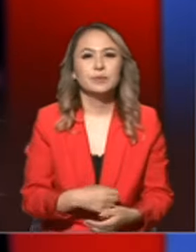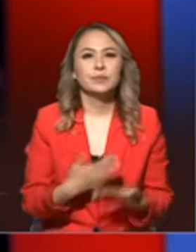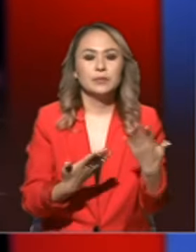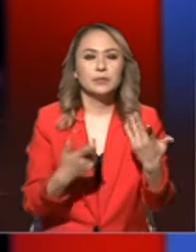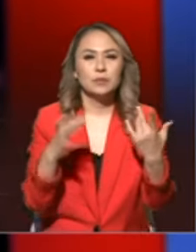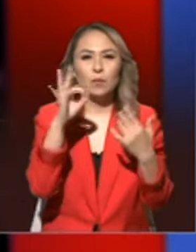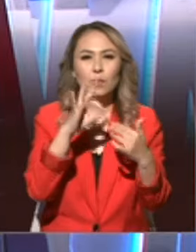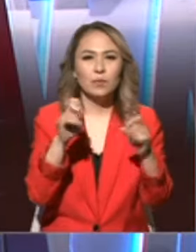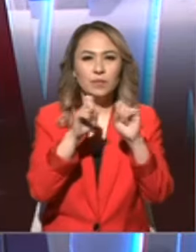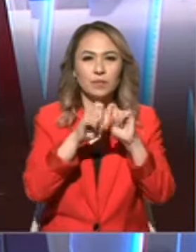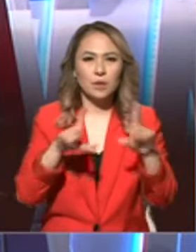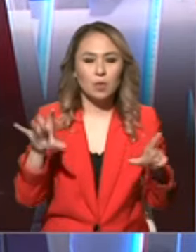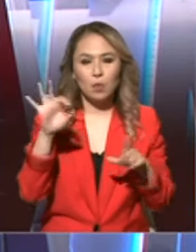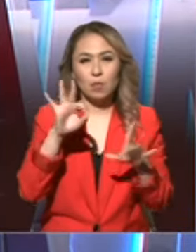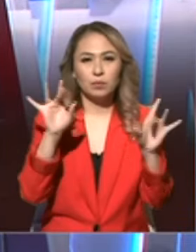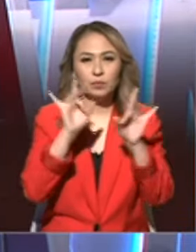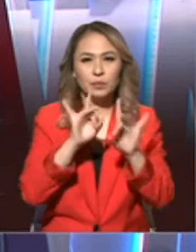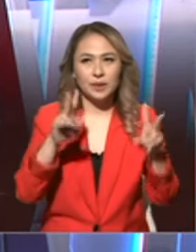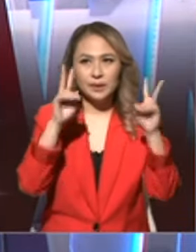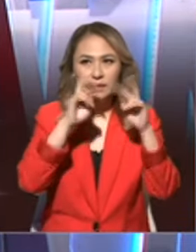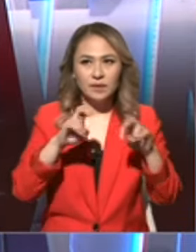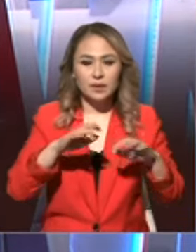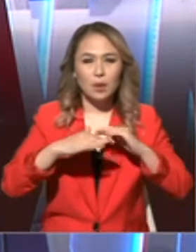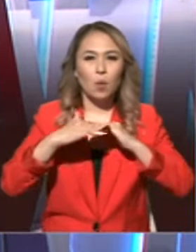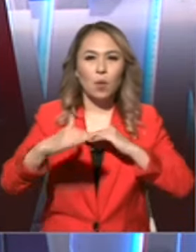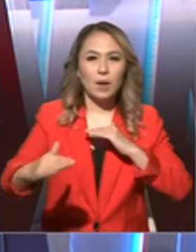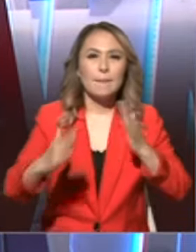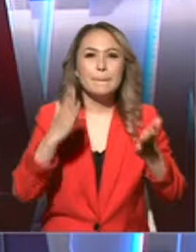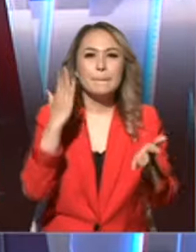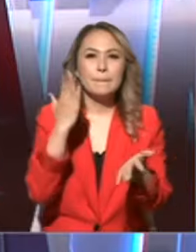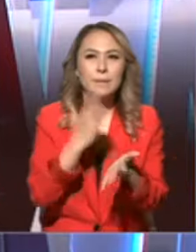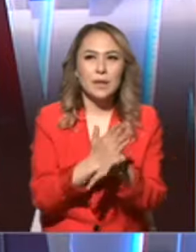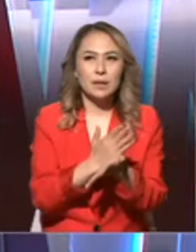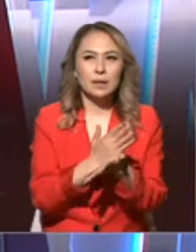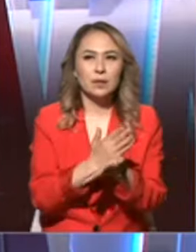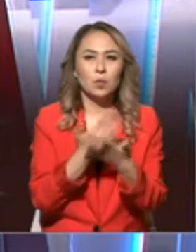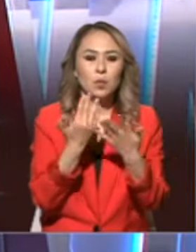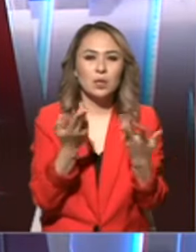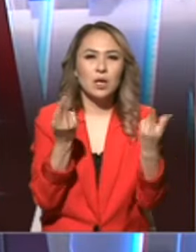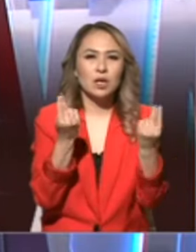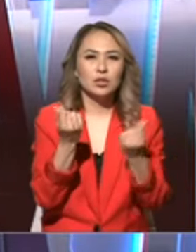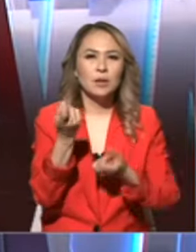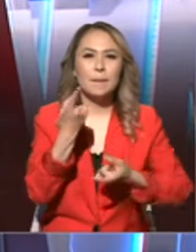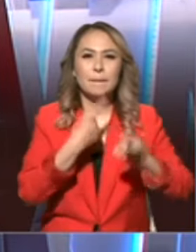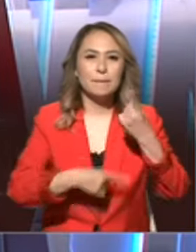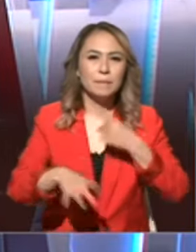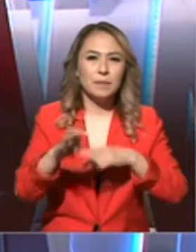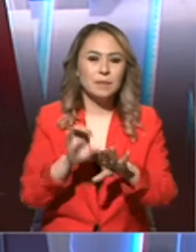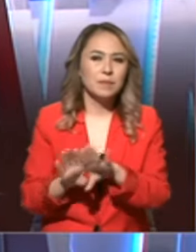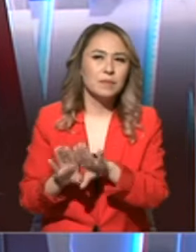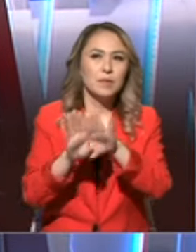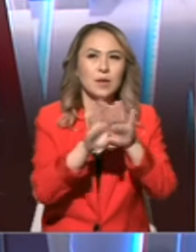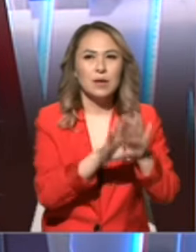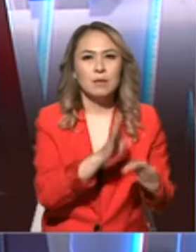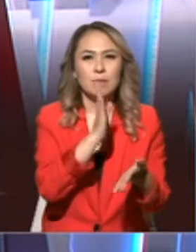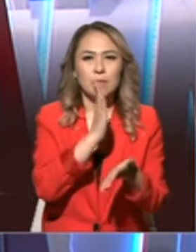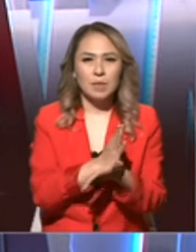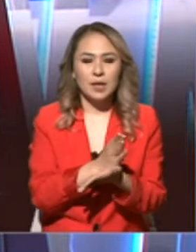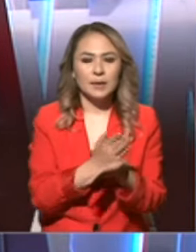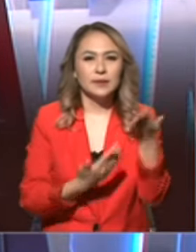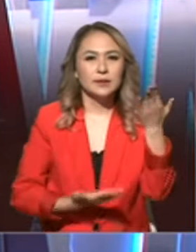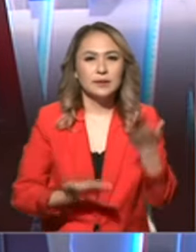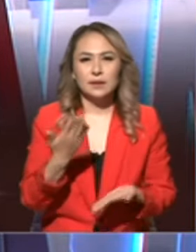айтатын болсақ, бюджетті тексеретін органдар бар. Сол жерде оның ақшаның бәрінің ортасы бар. Егер оны